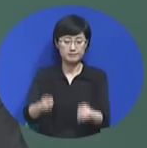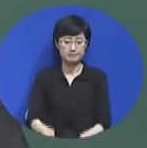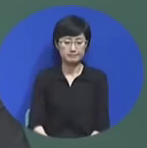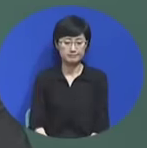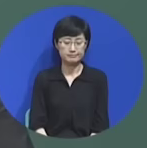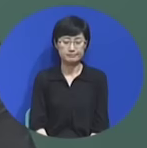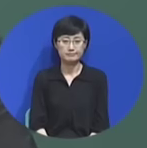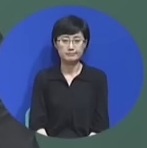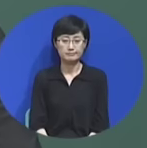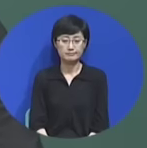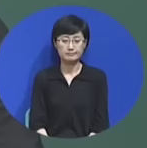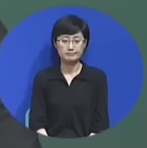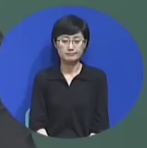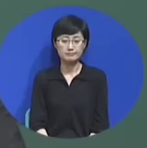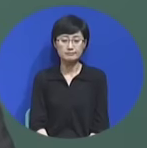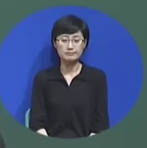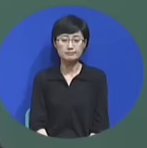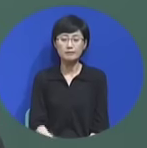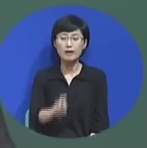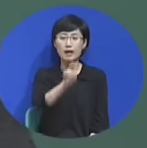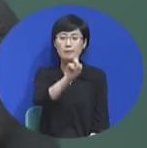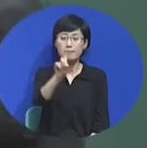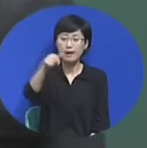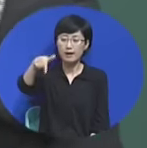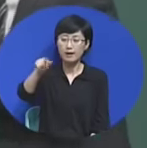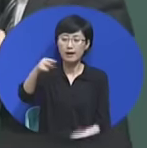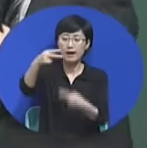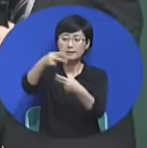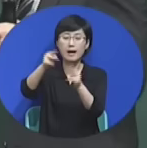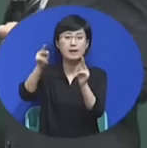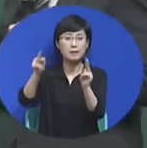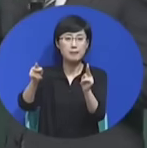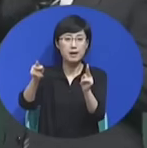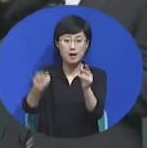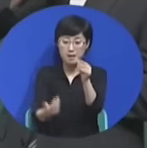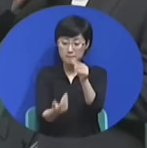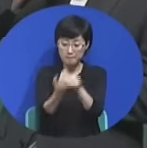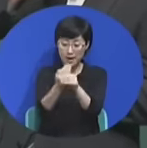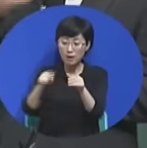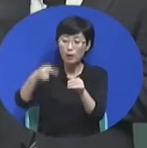예. 여러분 마가다라빵의 이후 어떤 일어납니까?